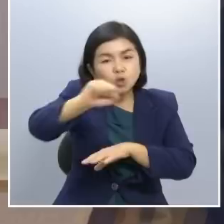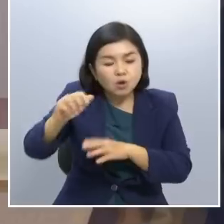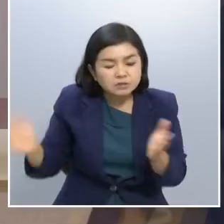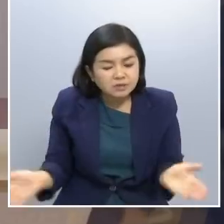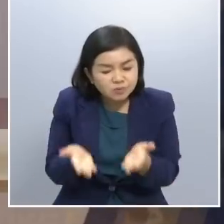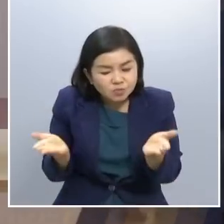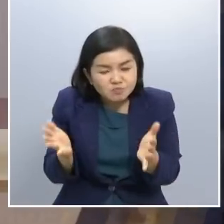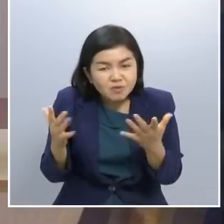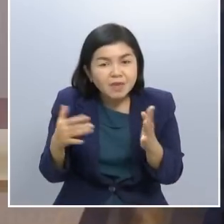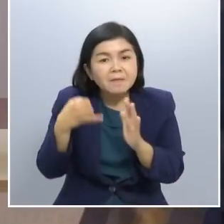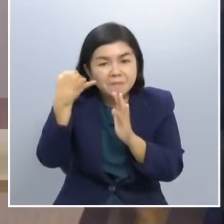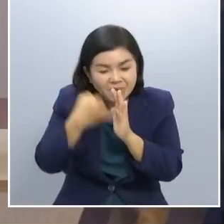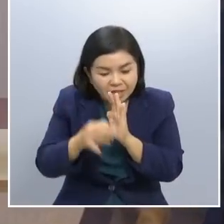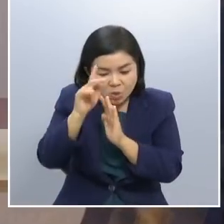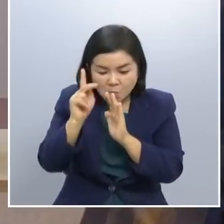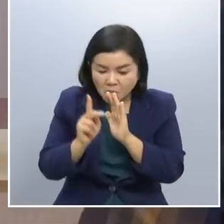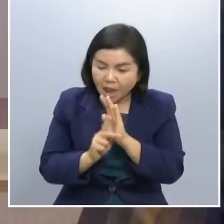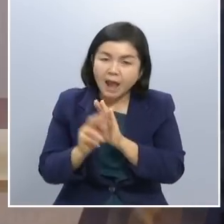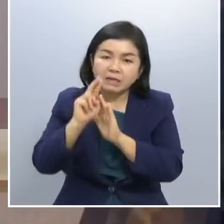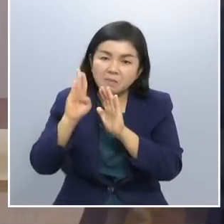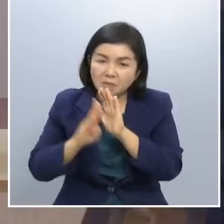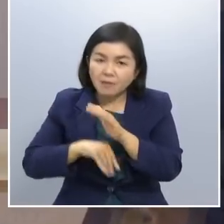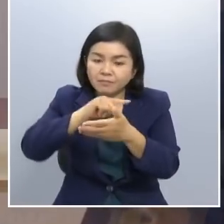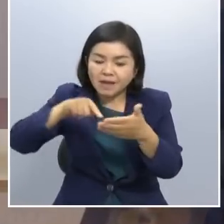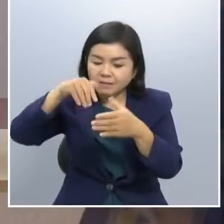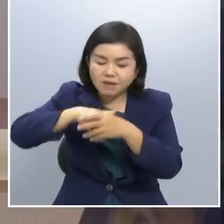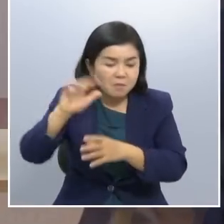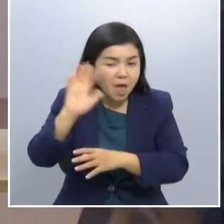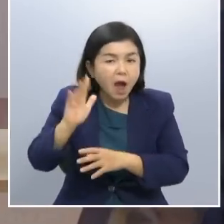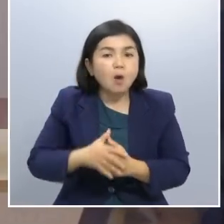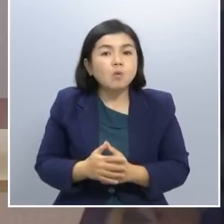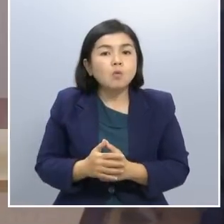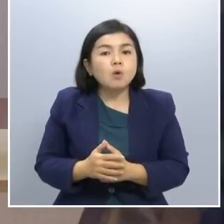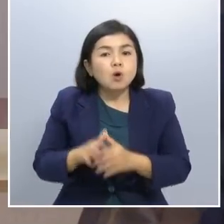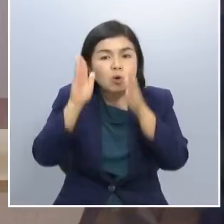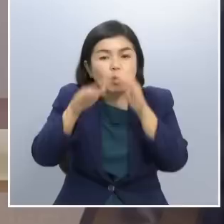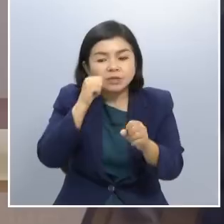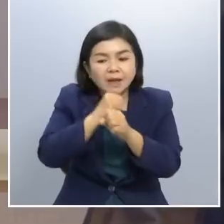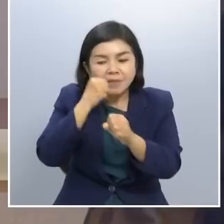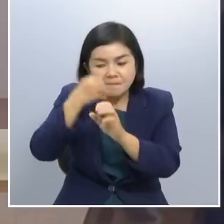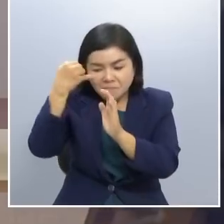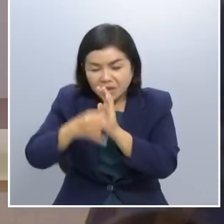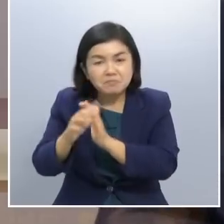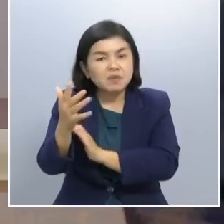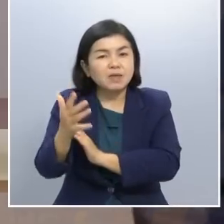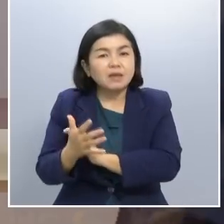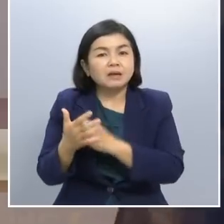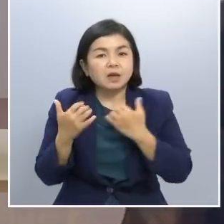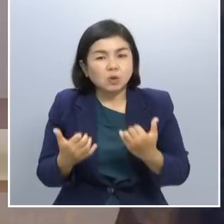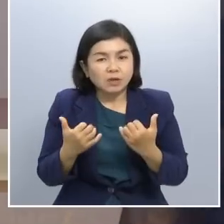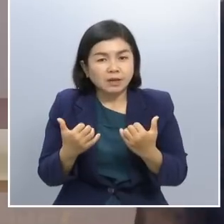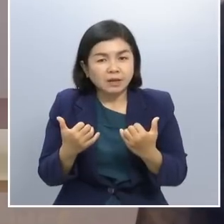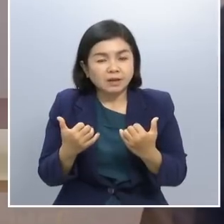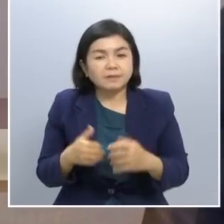การทำอะไรที่ผิดกฎหมายผิดระเบียบเลือกตั้งมั่นใจว่าผู้สมัครจะไม่ทำอะไรเร็วๆแบบนั้นขณะเดียวกันอีกประเด็น